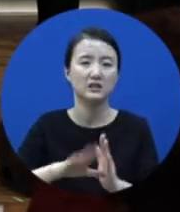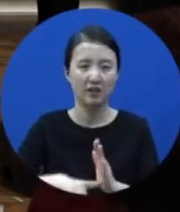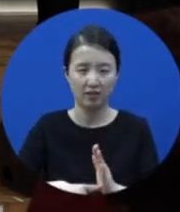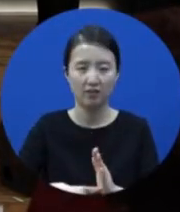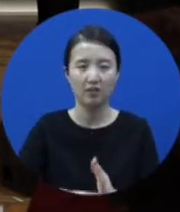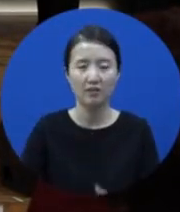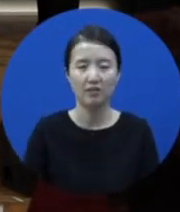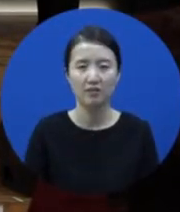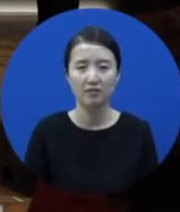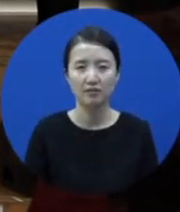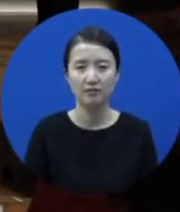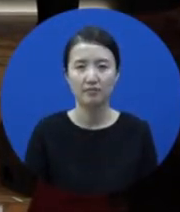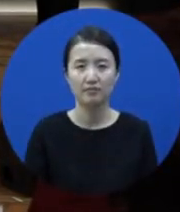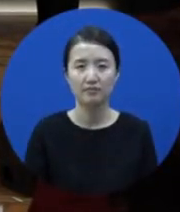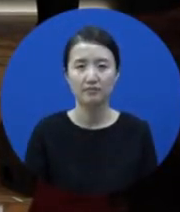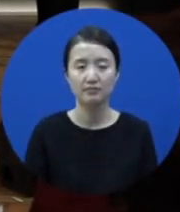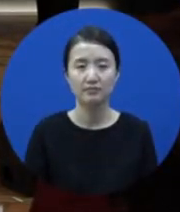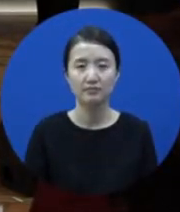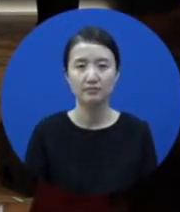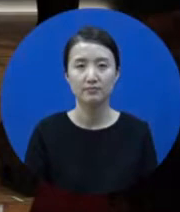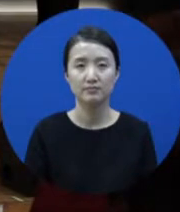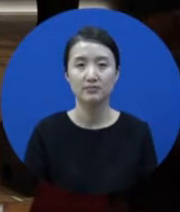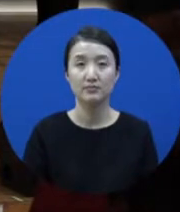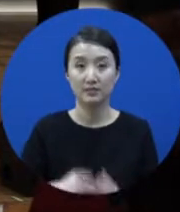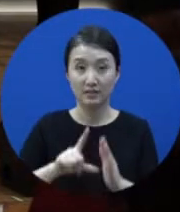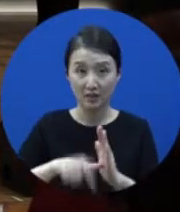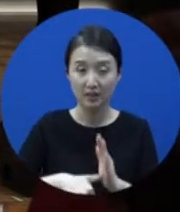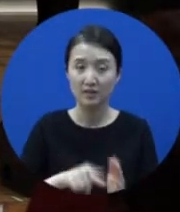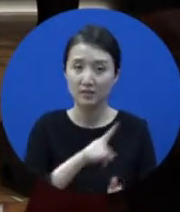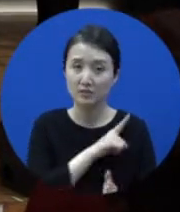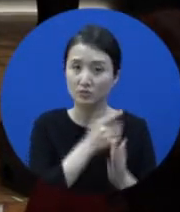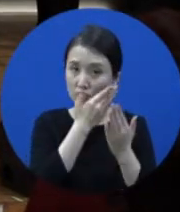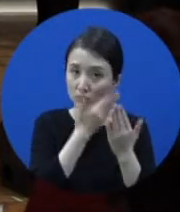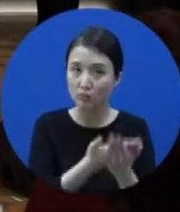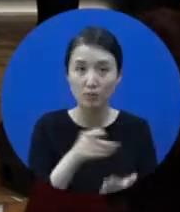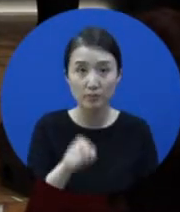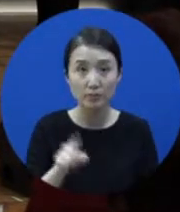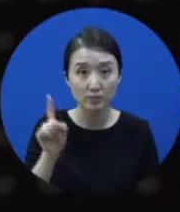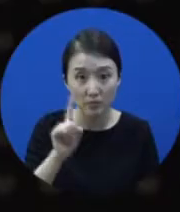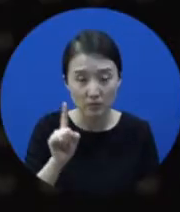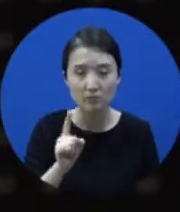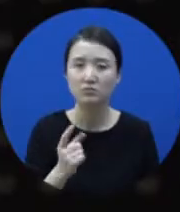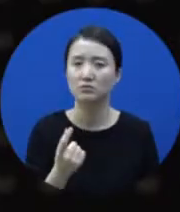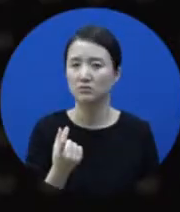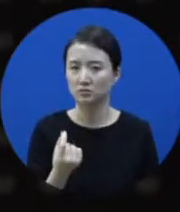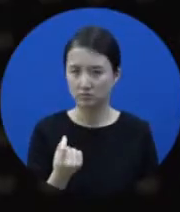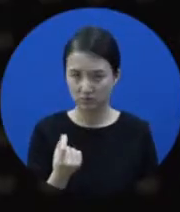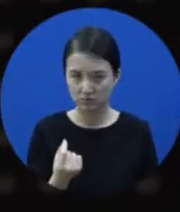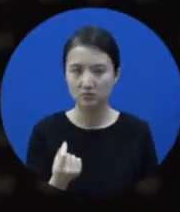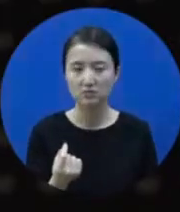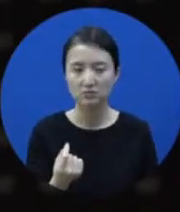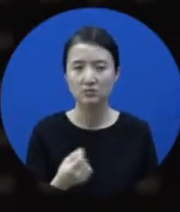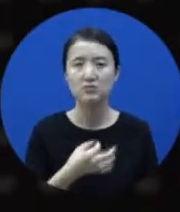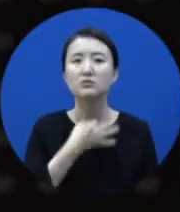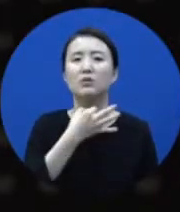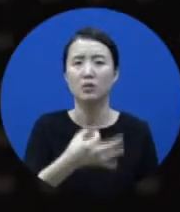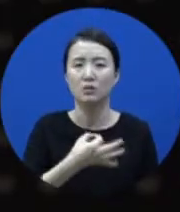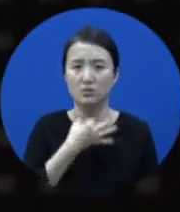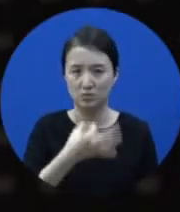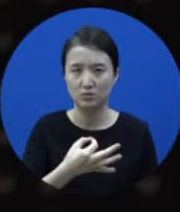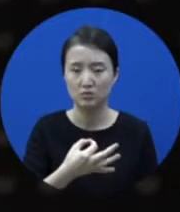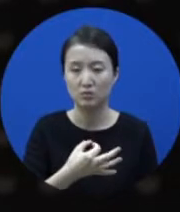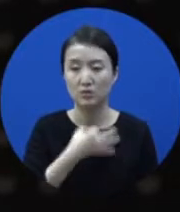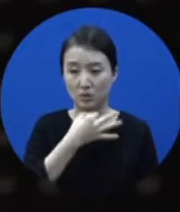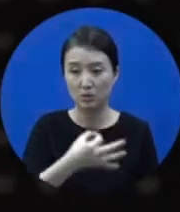됐습니다. 자, 이럴 때 가장 중요한 게 뭐라고요? 네, 그렇습니다. 목소리고 이 목소리로